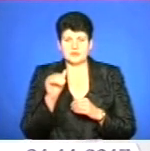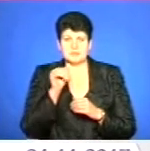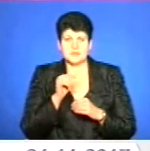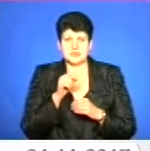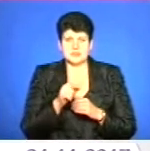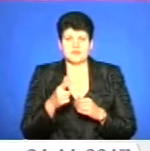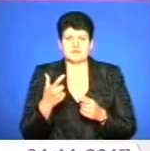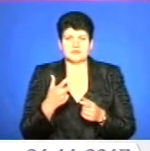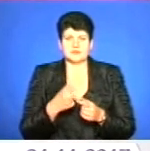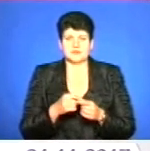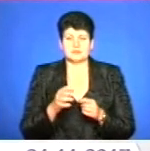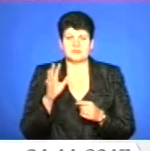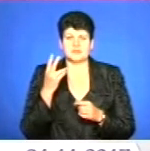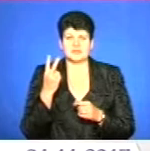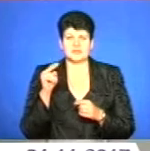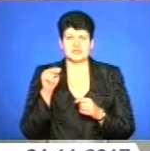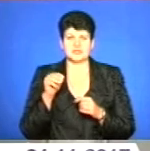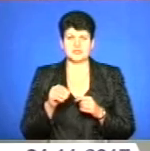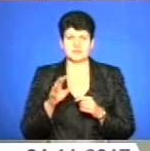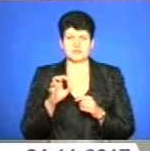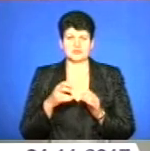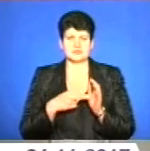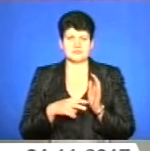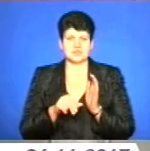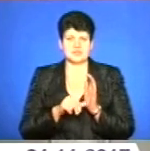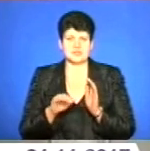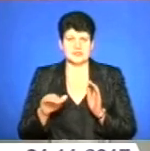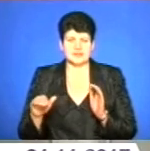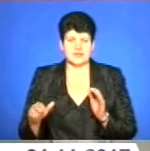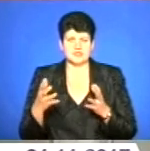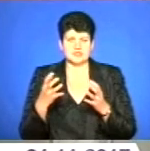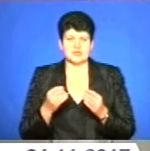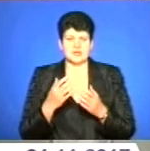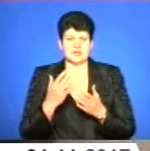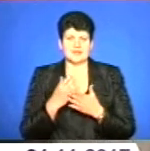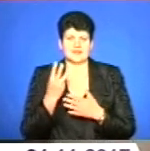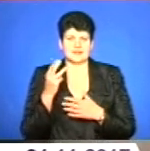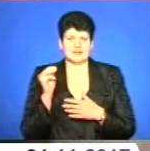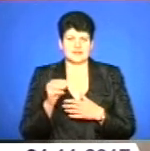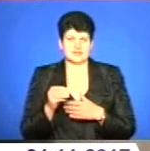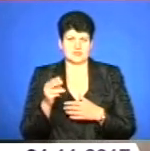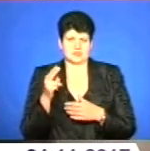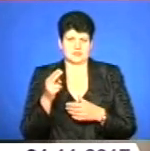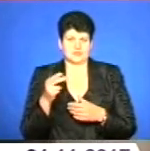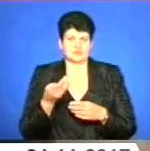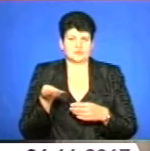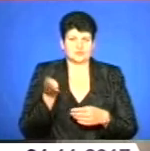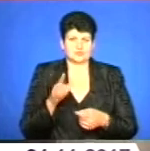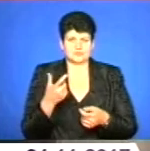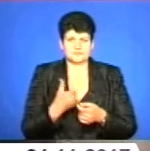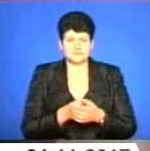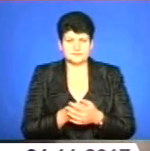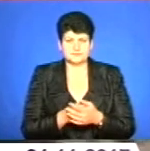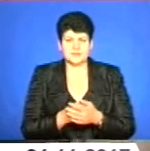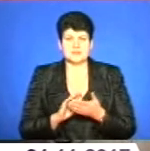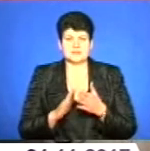вакцинували 2577 дітей. Ще є 2300 доз вакцини від кору. Станом на 24